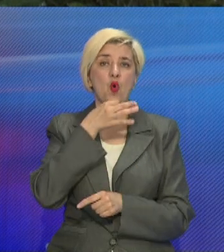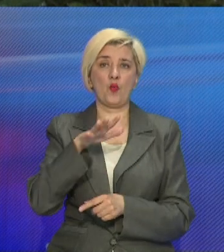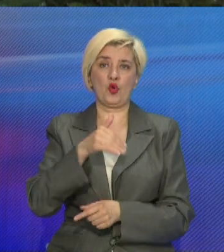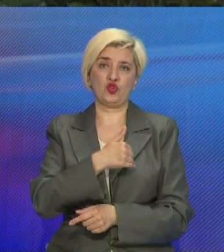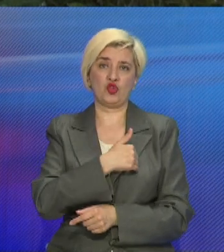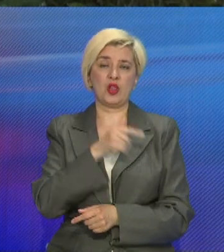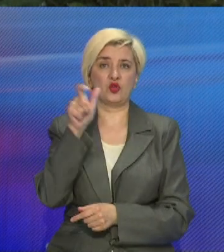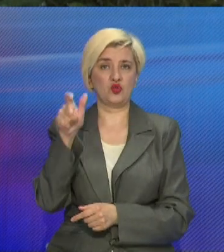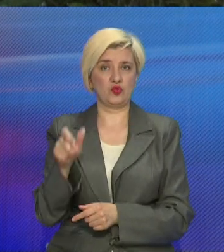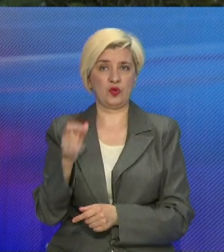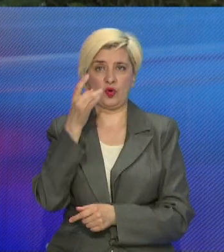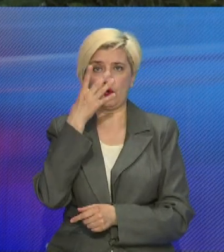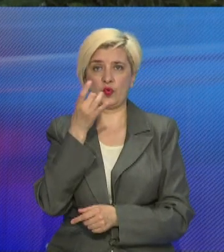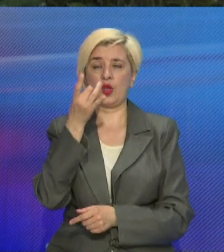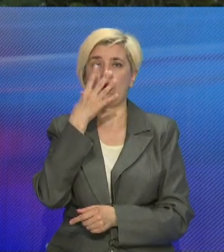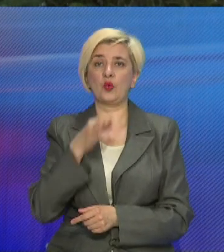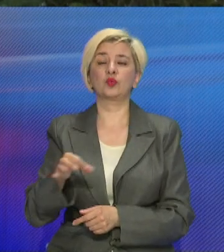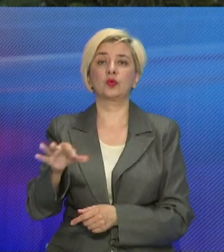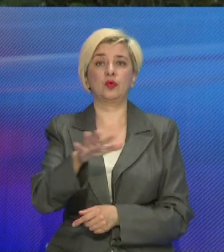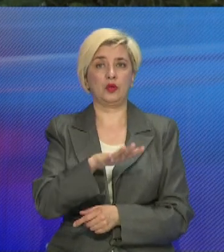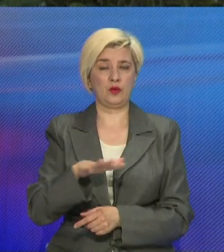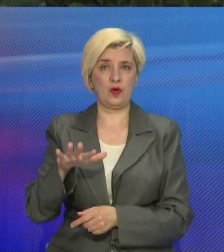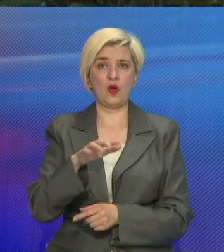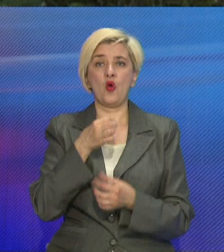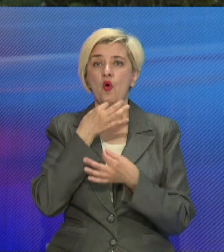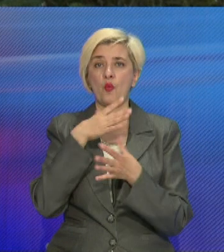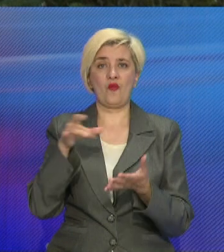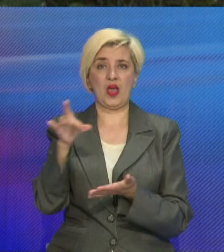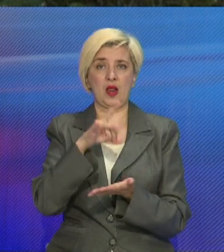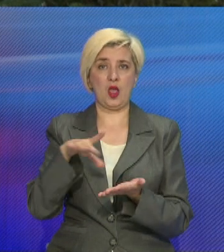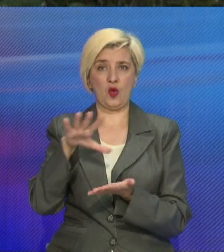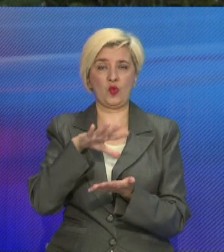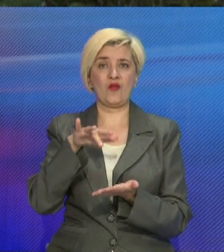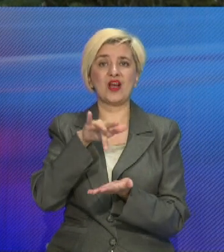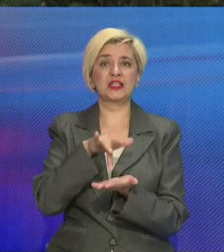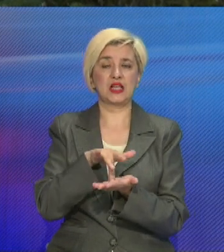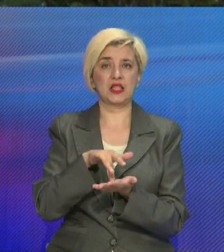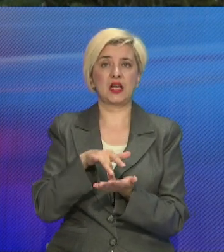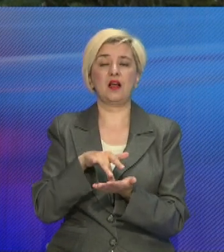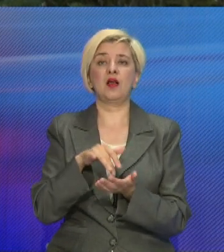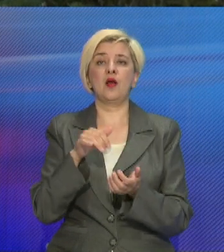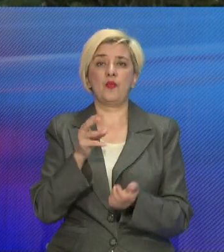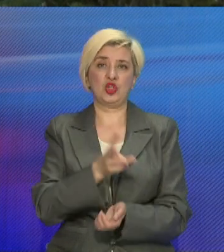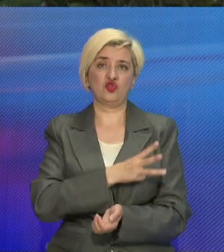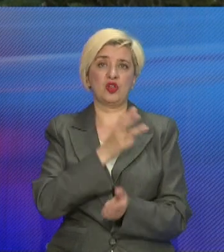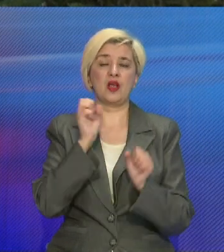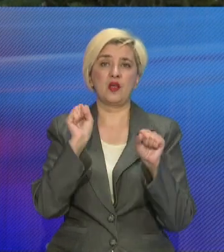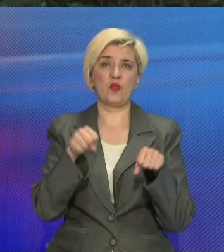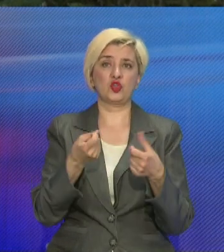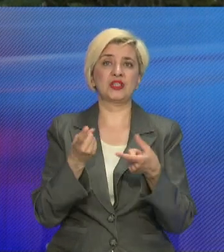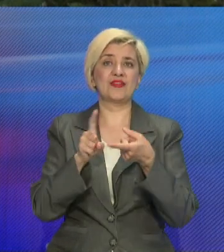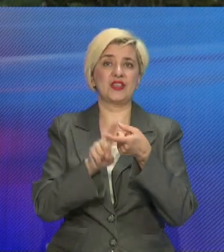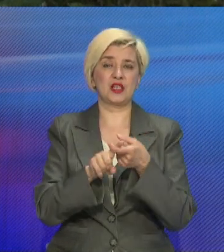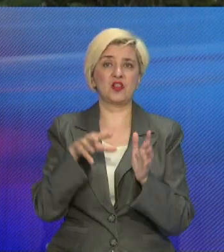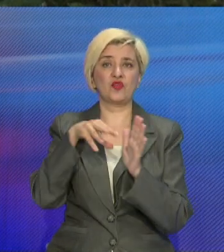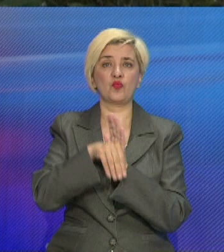не только города Гродно, а вообще Гродненского региона, любого райцентра и любого населенного пункта при желании может связаться, в том